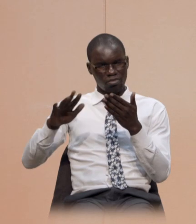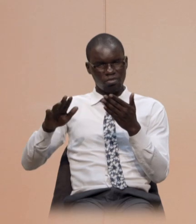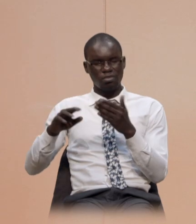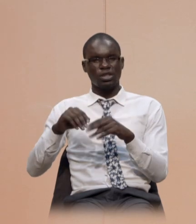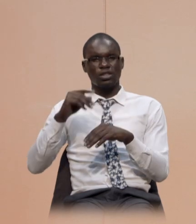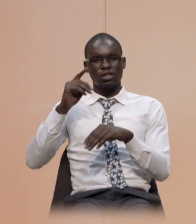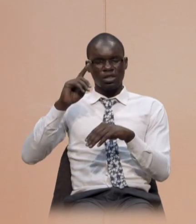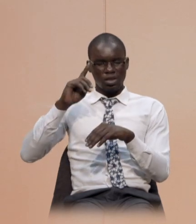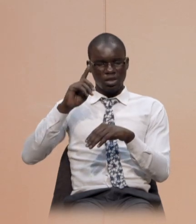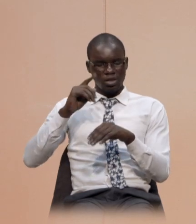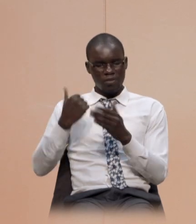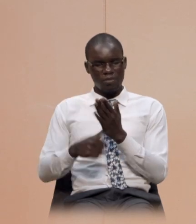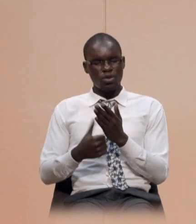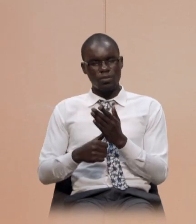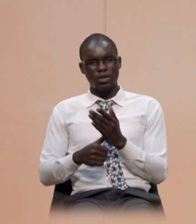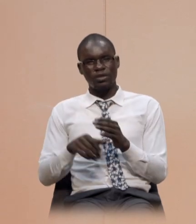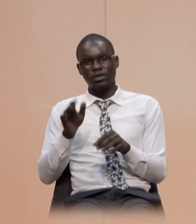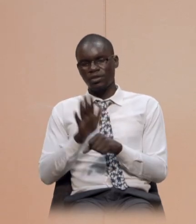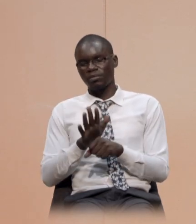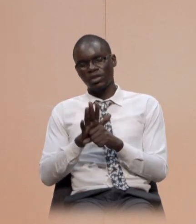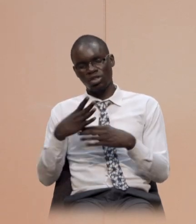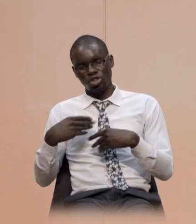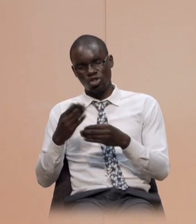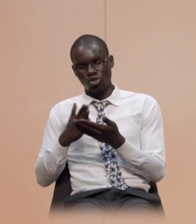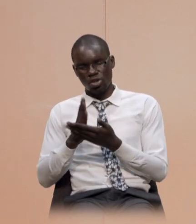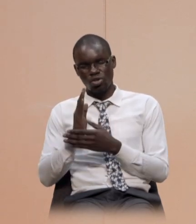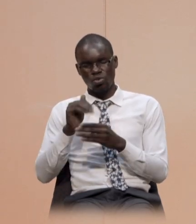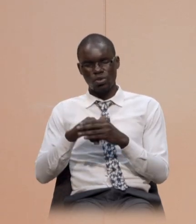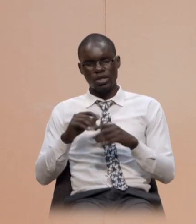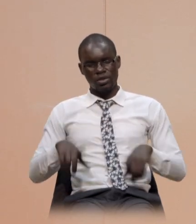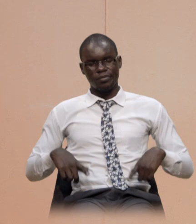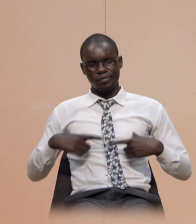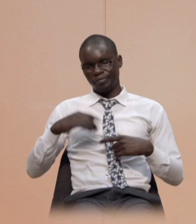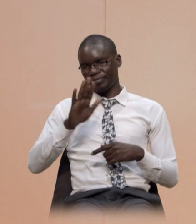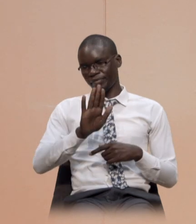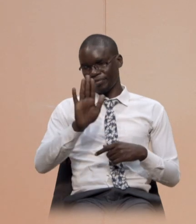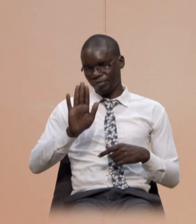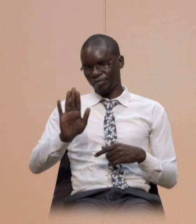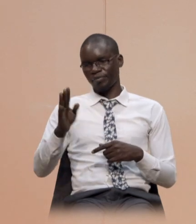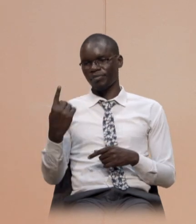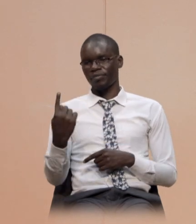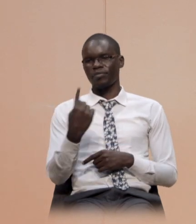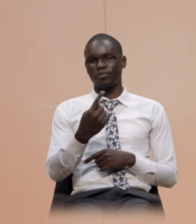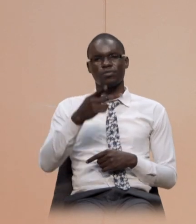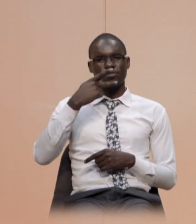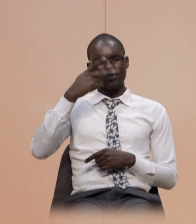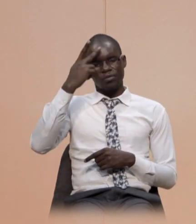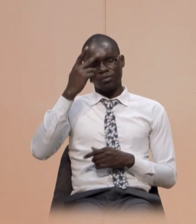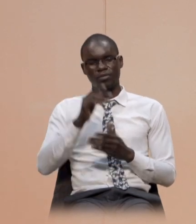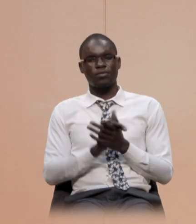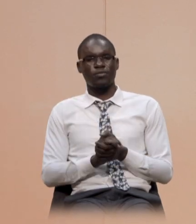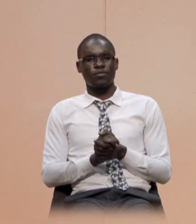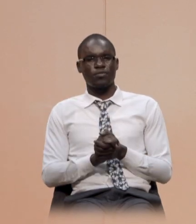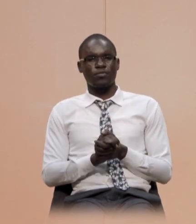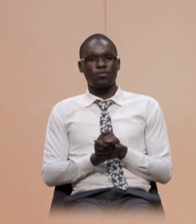shida ambapo wengi wanapitia katika maisha yao wakiwa wazazi single. Na kwa